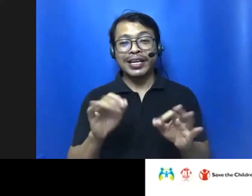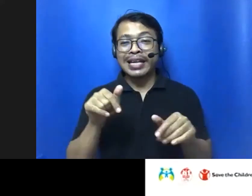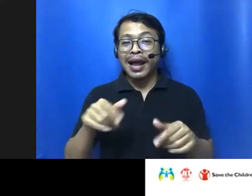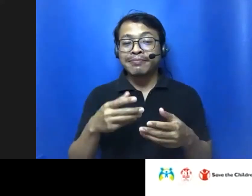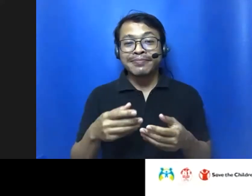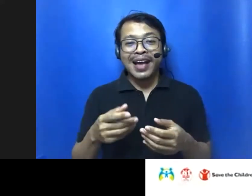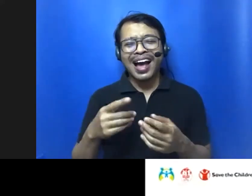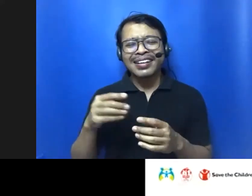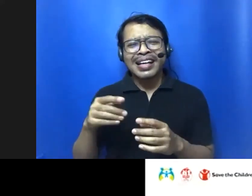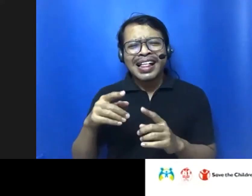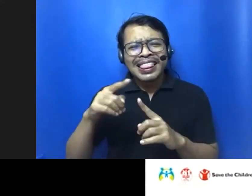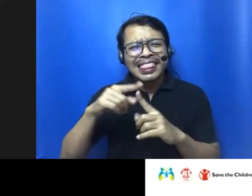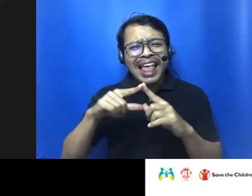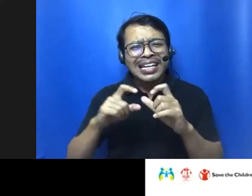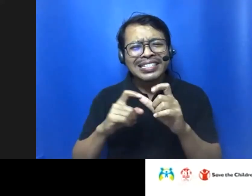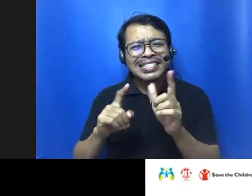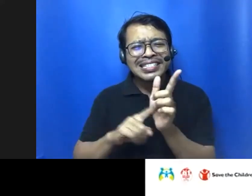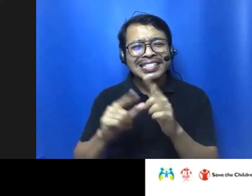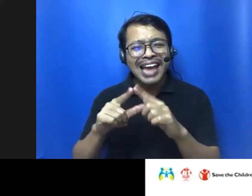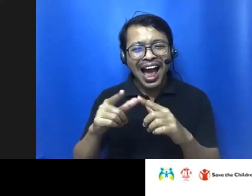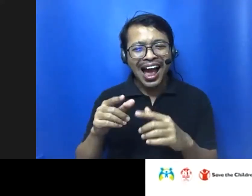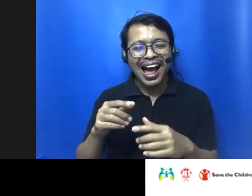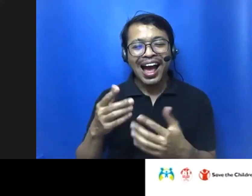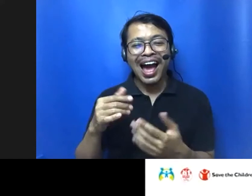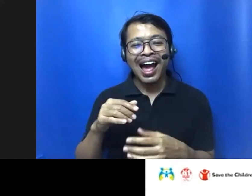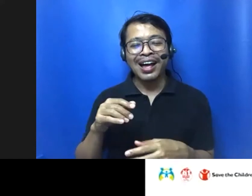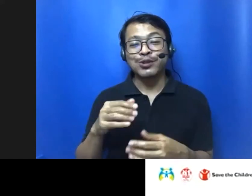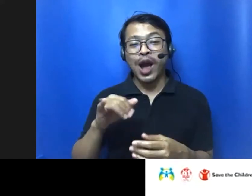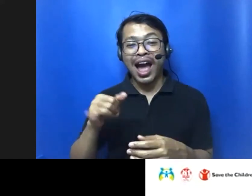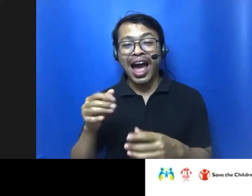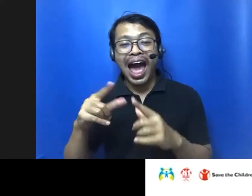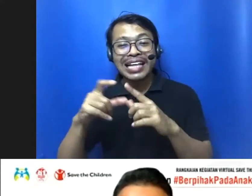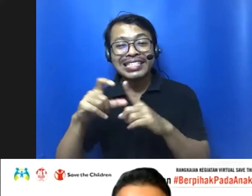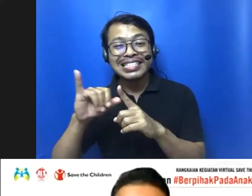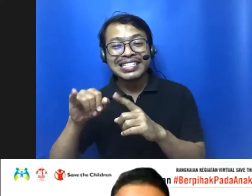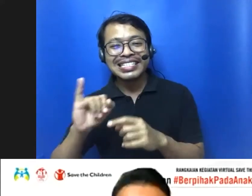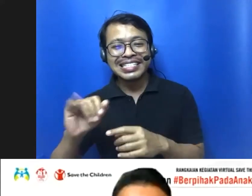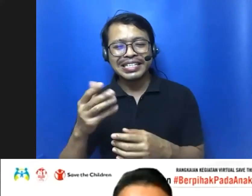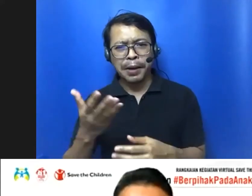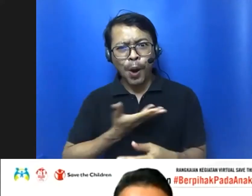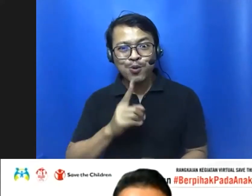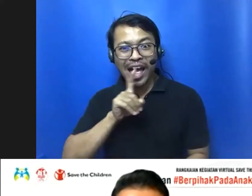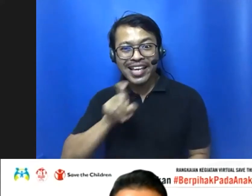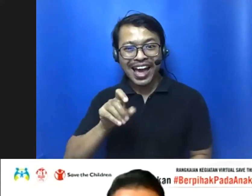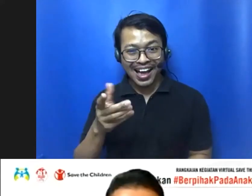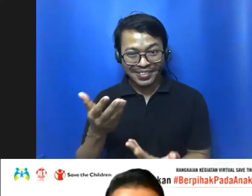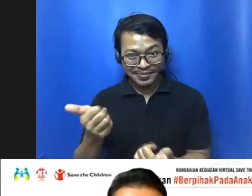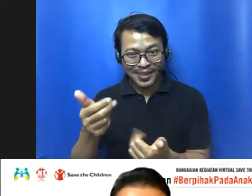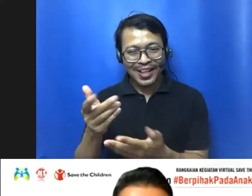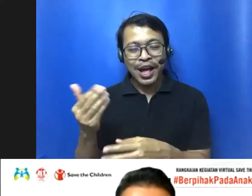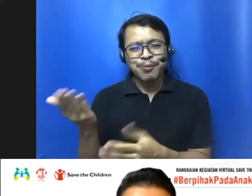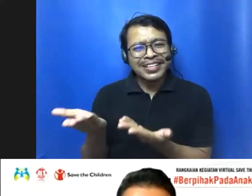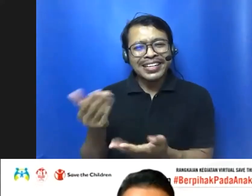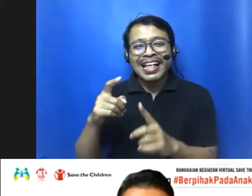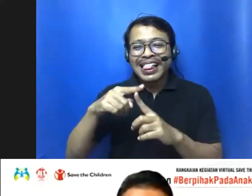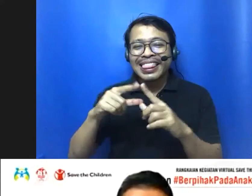juga Aji. Ini ada pertanyaan rupanya Pak dari Tasya dan Aji yang akan disampaikan ke Pak Samto. Okay. Saya mau ke Tasya dulu. Mungkin